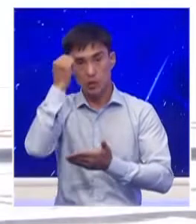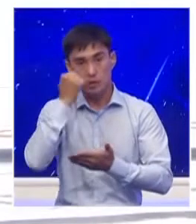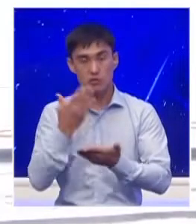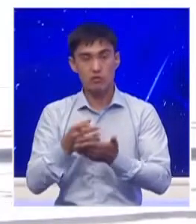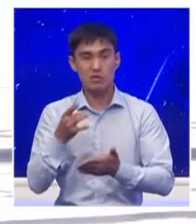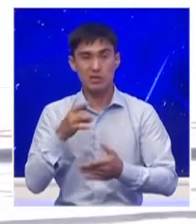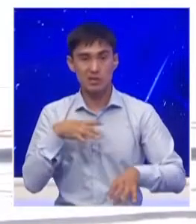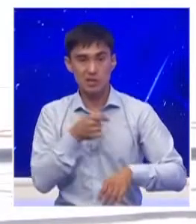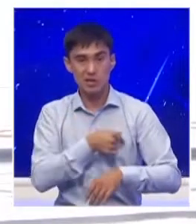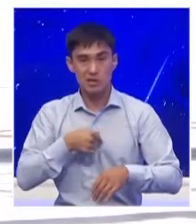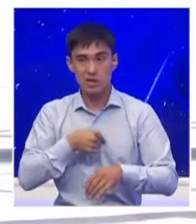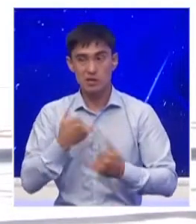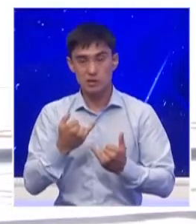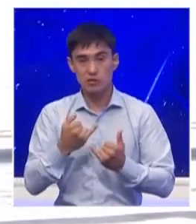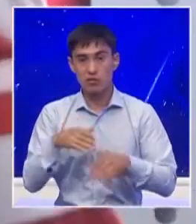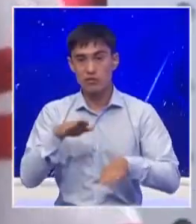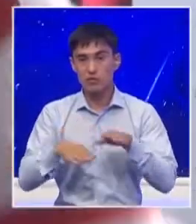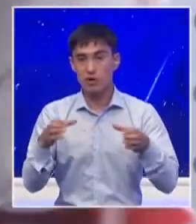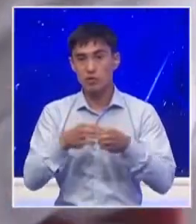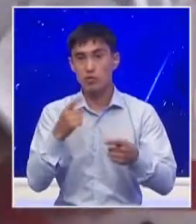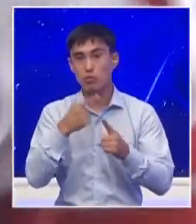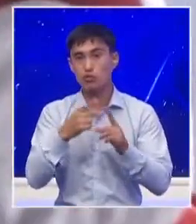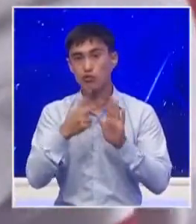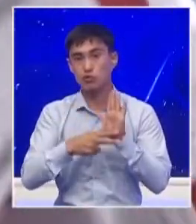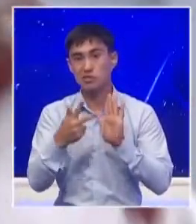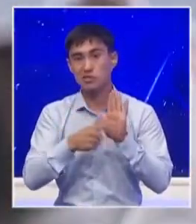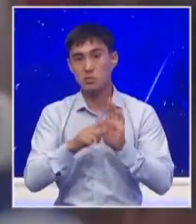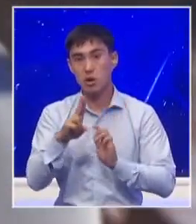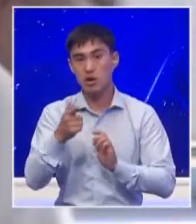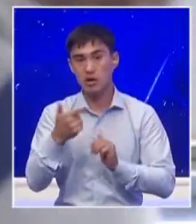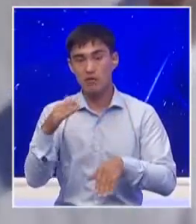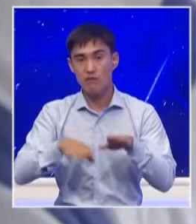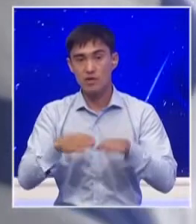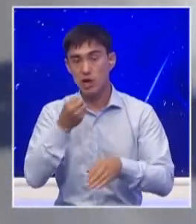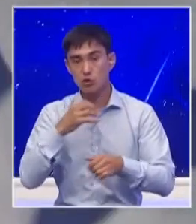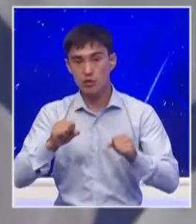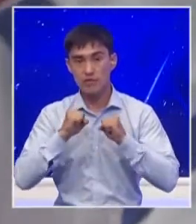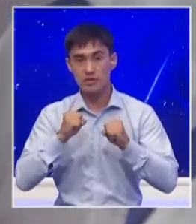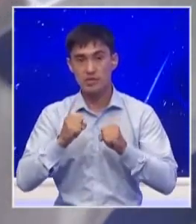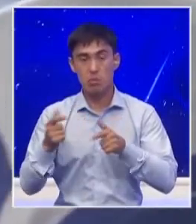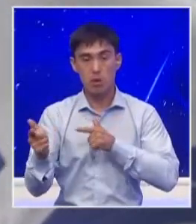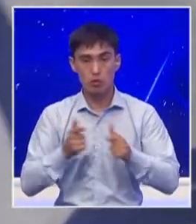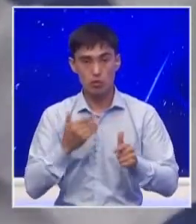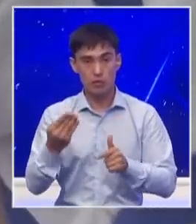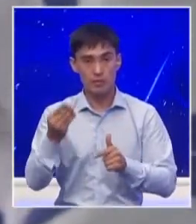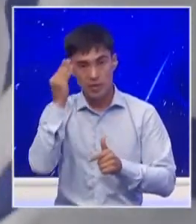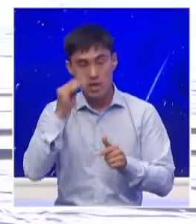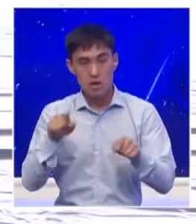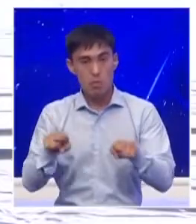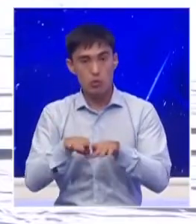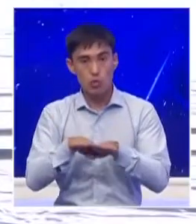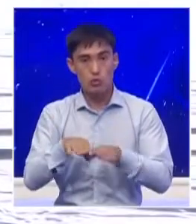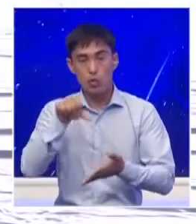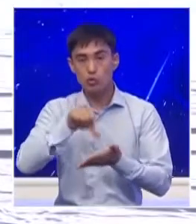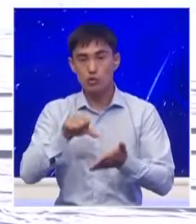сегодня ярлык борется весовой категории плюс 87 килограммов его вес и хорошая физика тактическая подготовка идеально подходит для